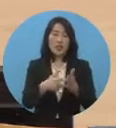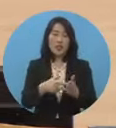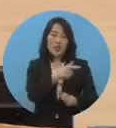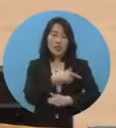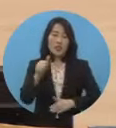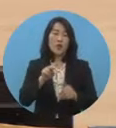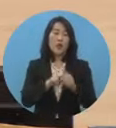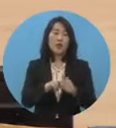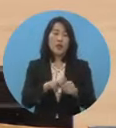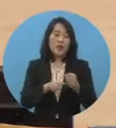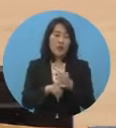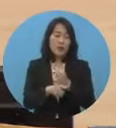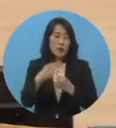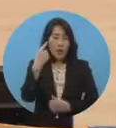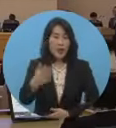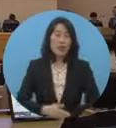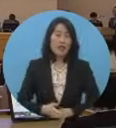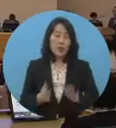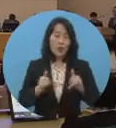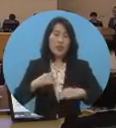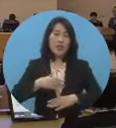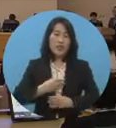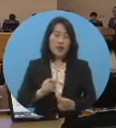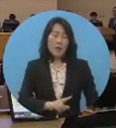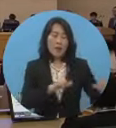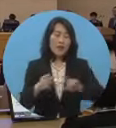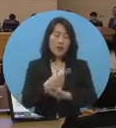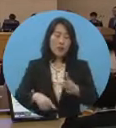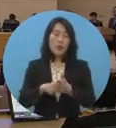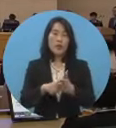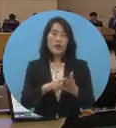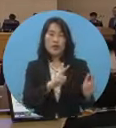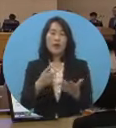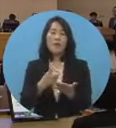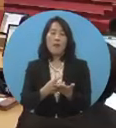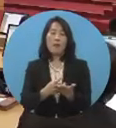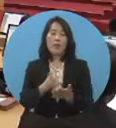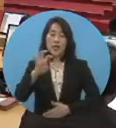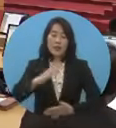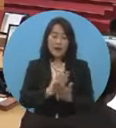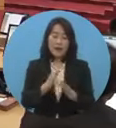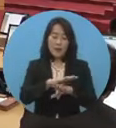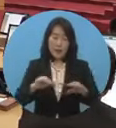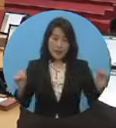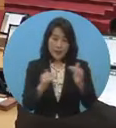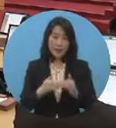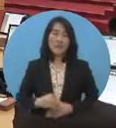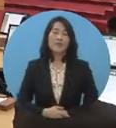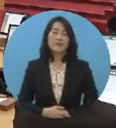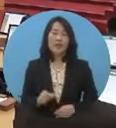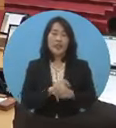이사장 후보자 인사청문회 폼 인생을 편의 증진을 위한 각종 조례안 등 4 10건의 안건을 처리했습니다